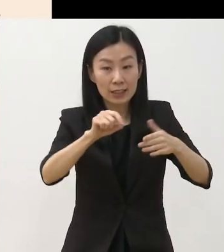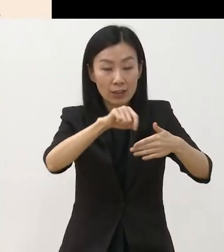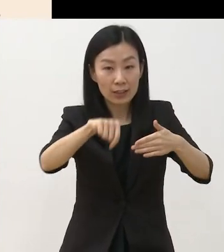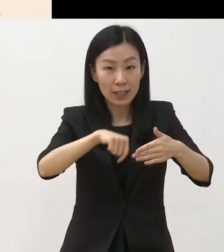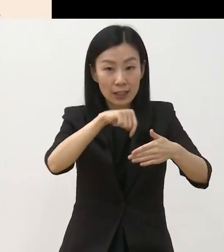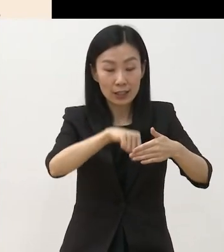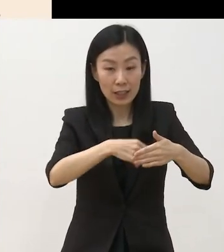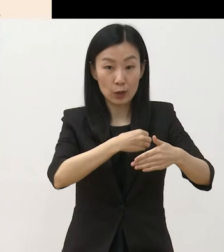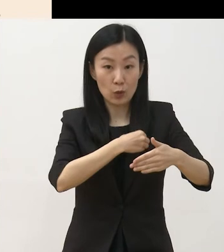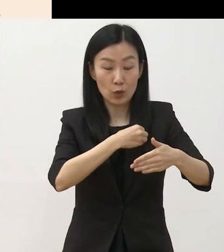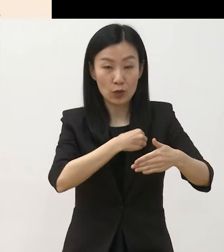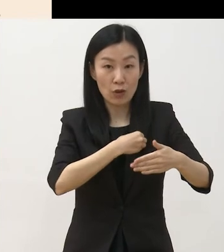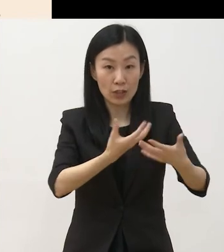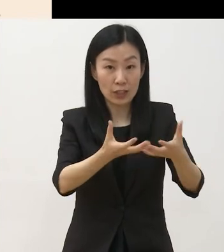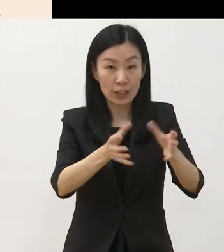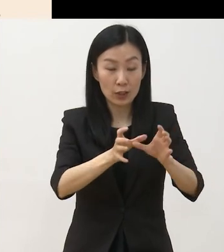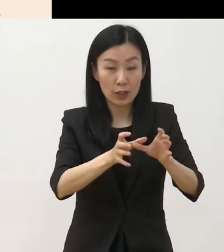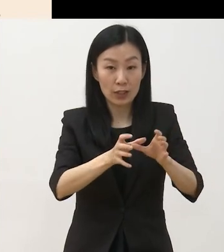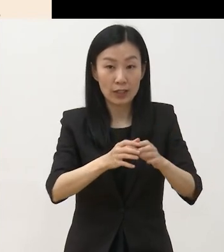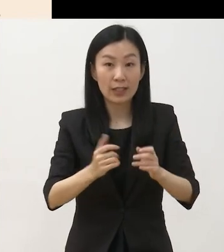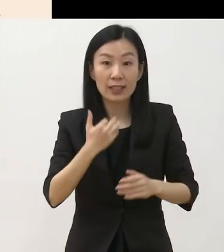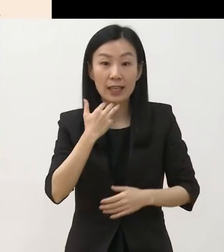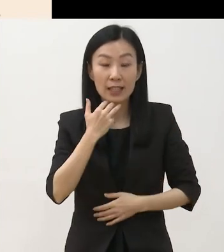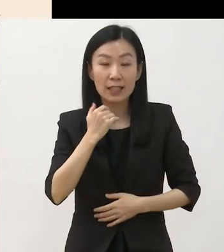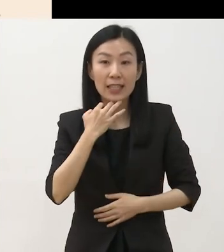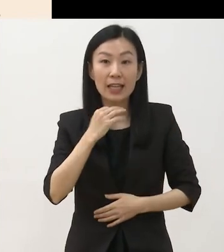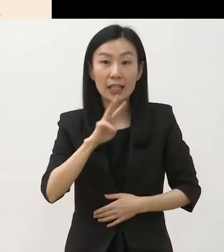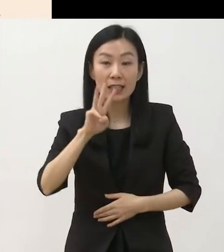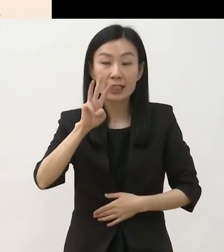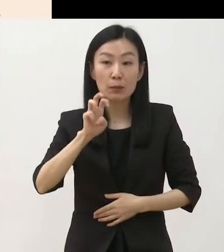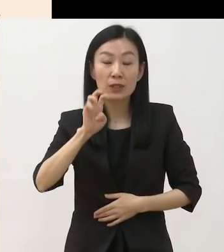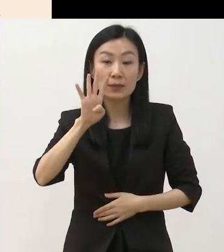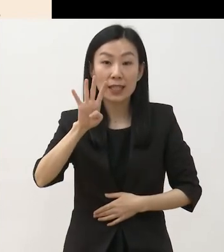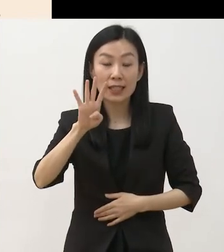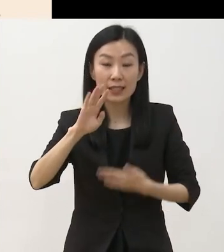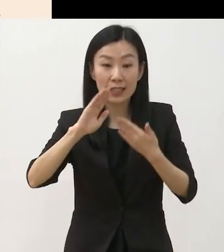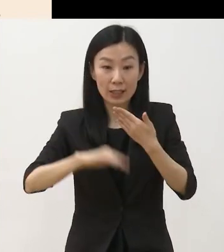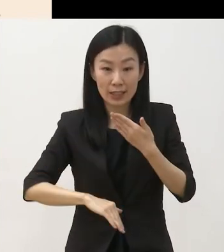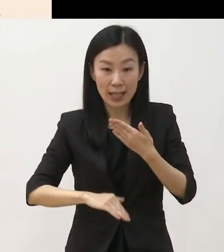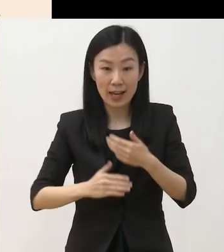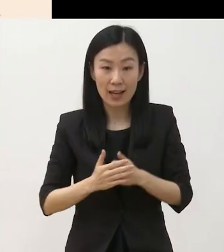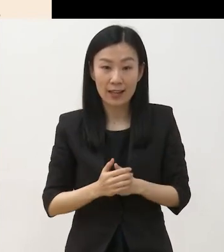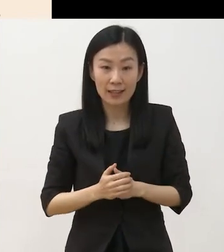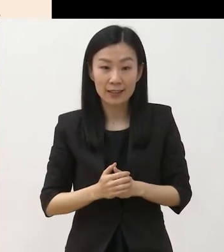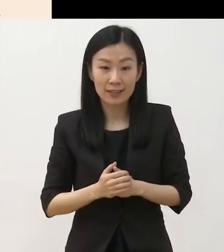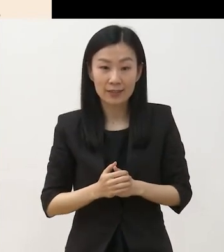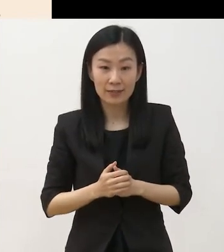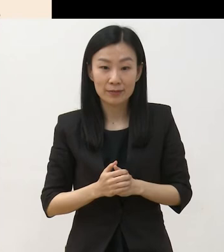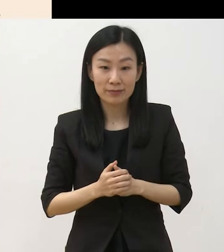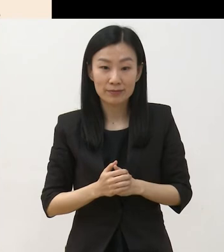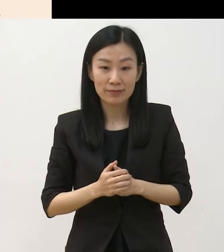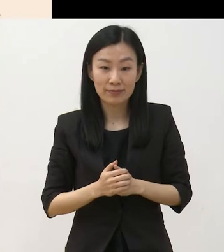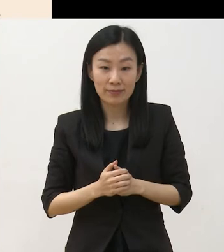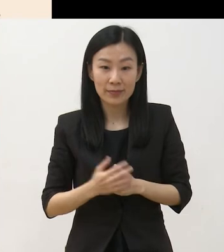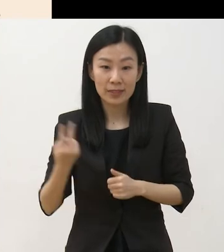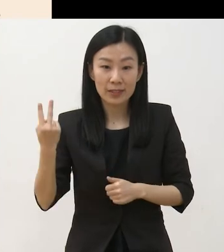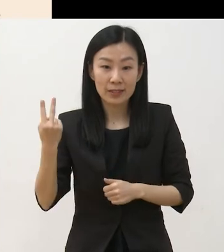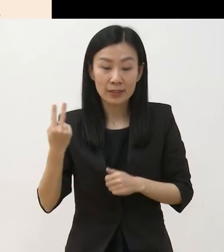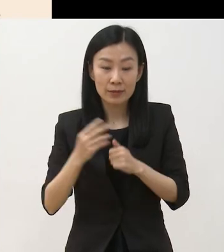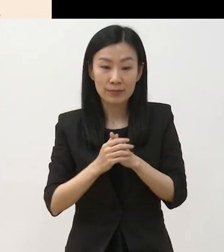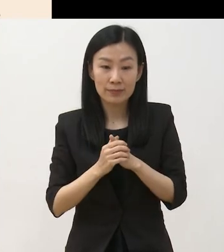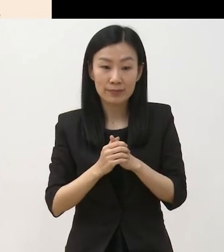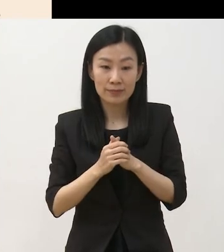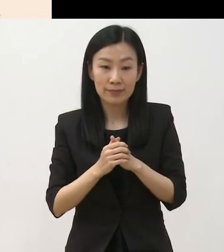있고요. 연수단원의 자격은 만 34세 이하, 1987년 1월 1일 이후 출생자부터 가능합니다.